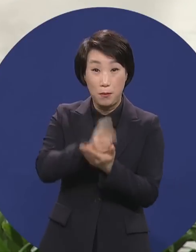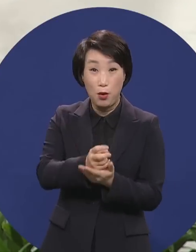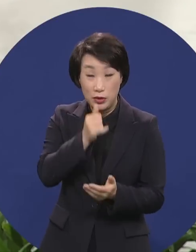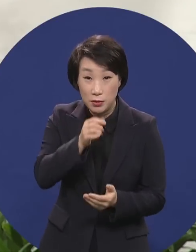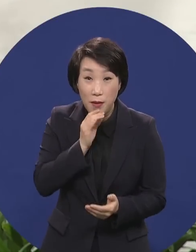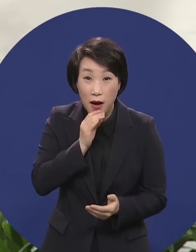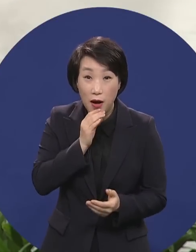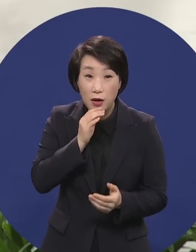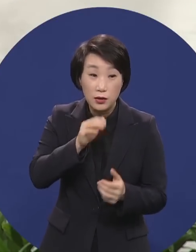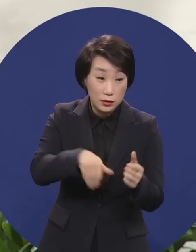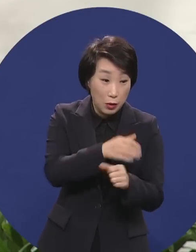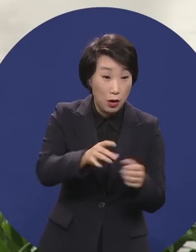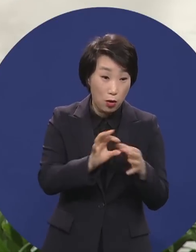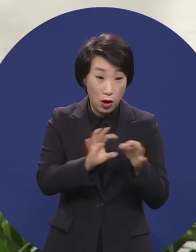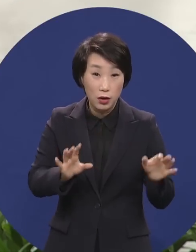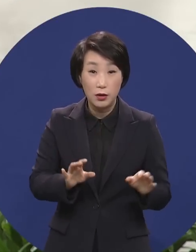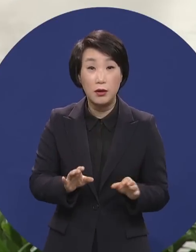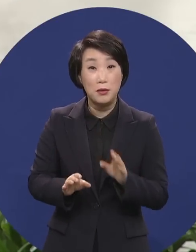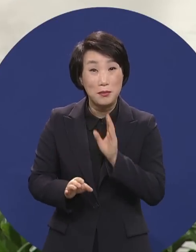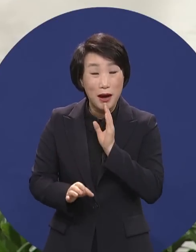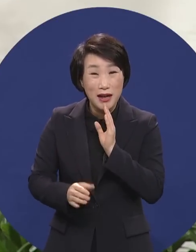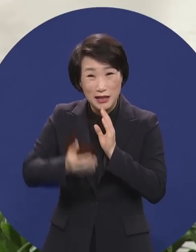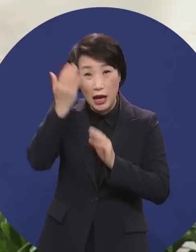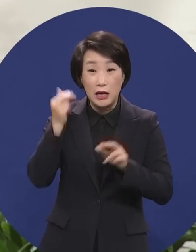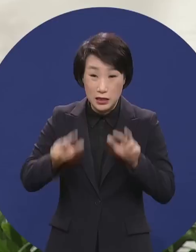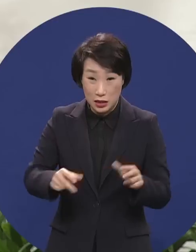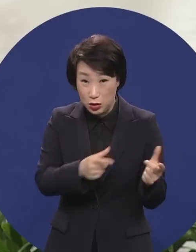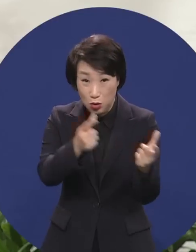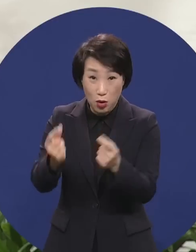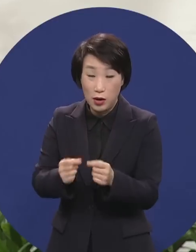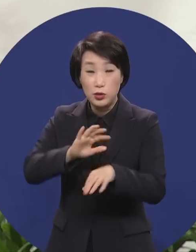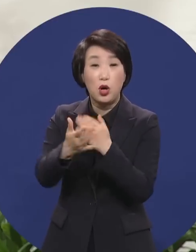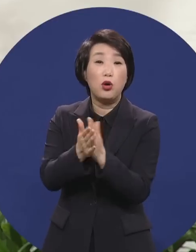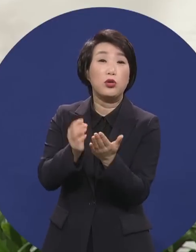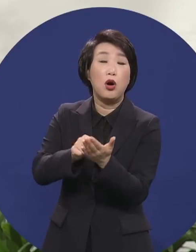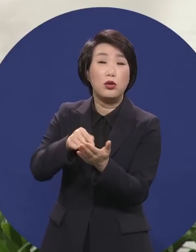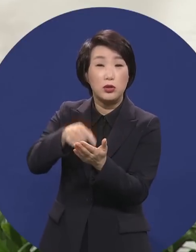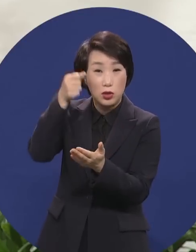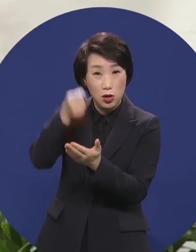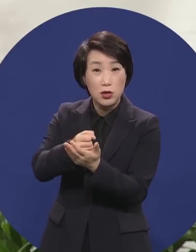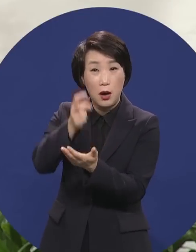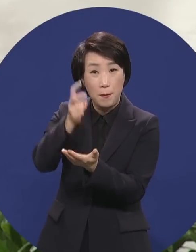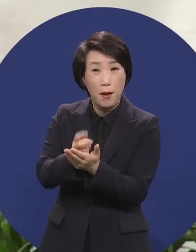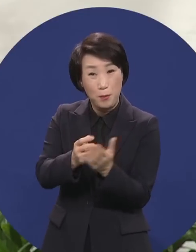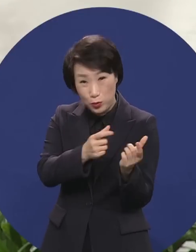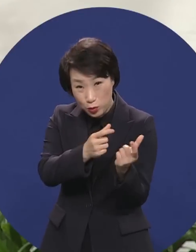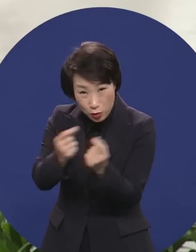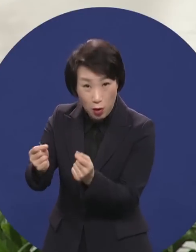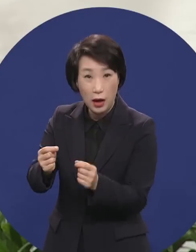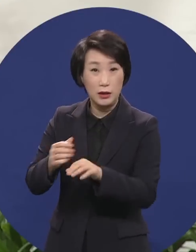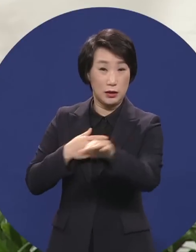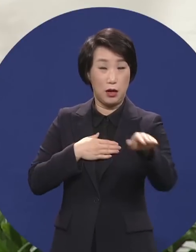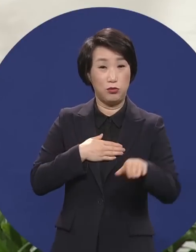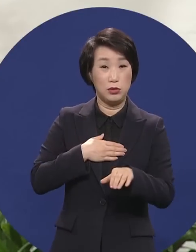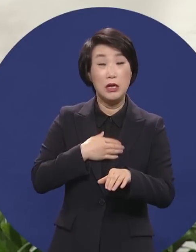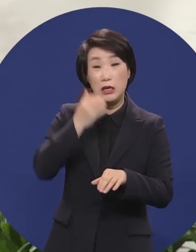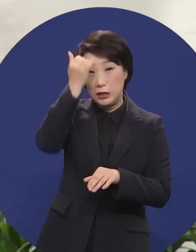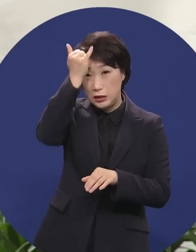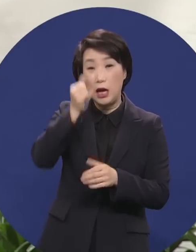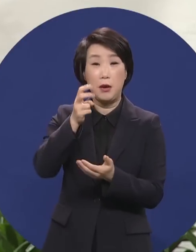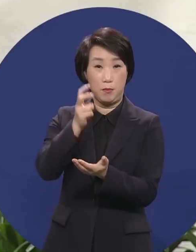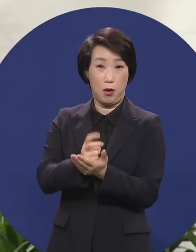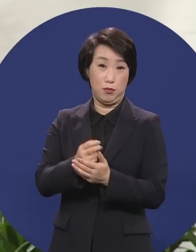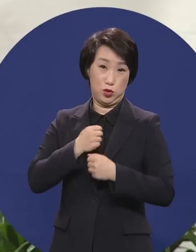시대와 상관없어. 어느 때나 똑같이 성경에 정한 법이 똑같은 도리를 가지고